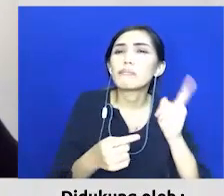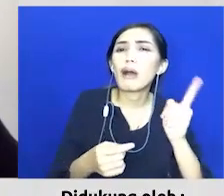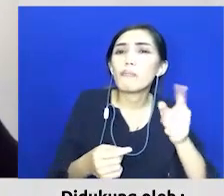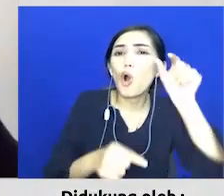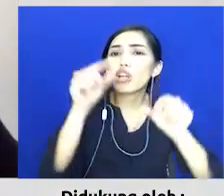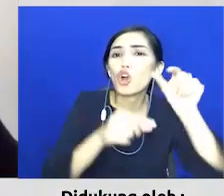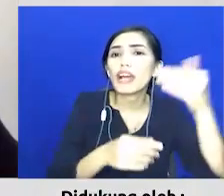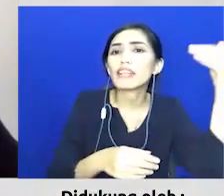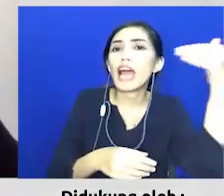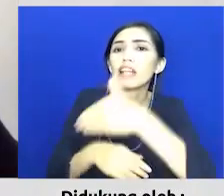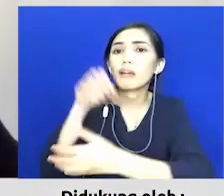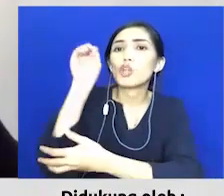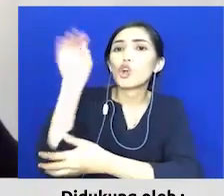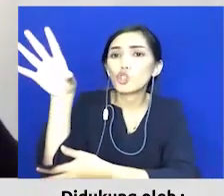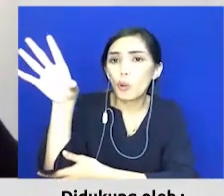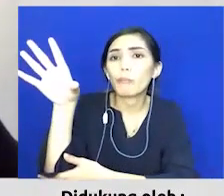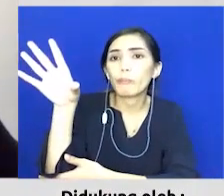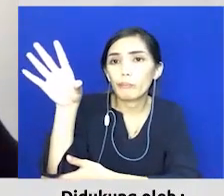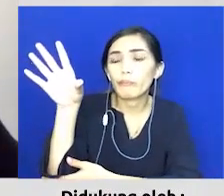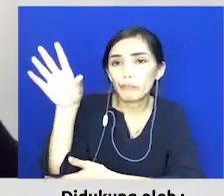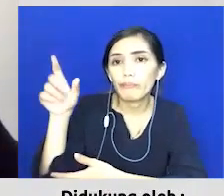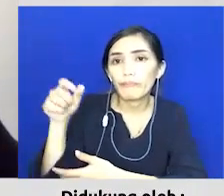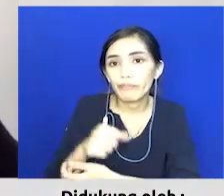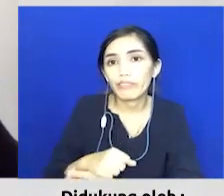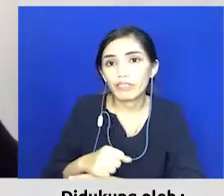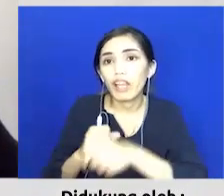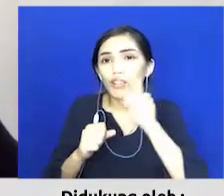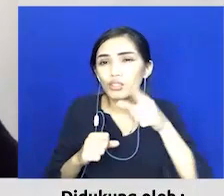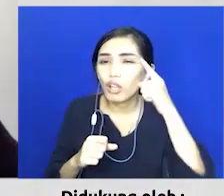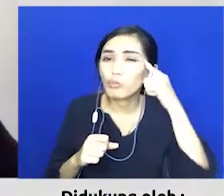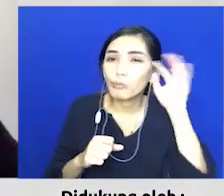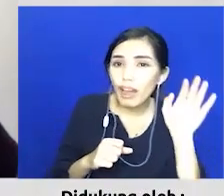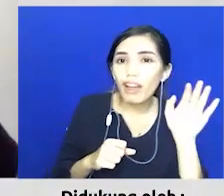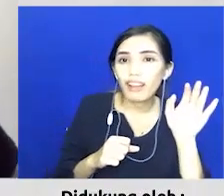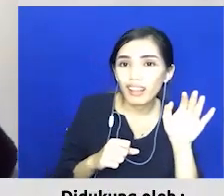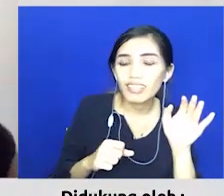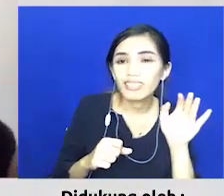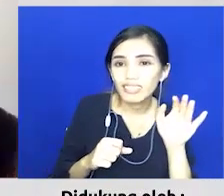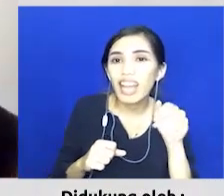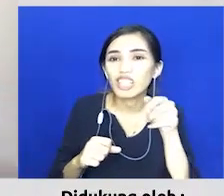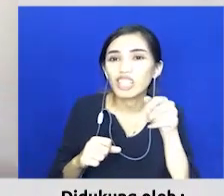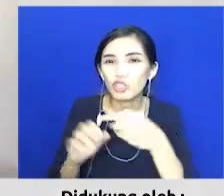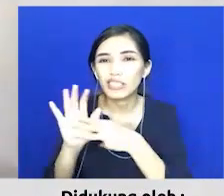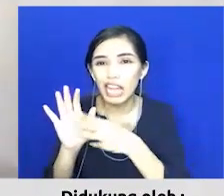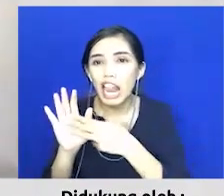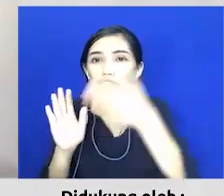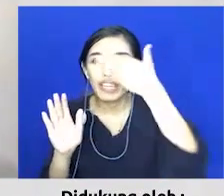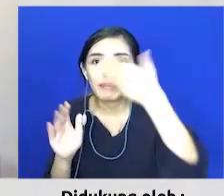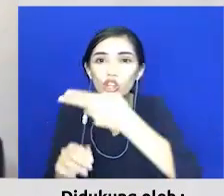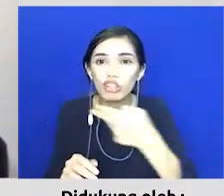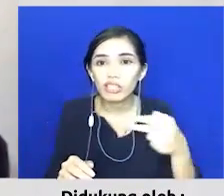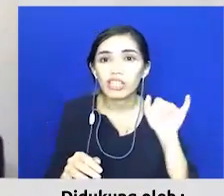tahu Pak, mungkin Prima, Aris, dan Pak Alwi bisa tanggapi. Di sini itu kita cenderung